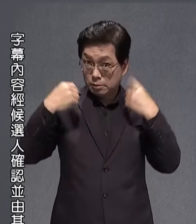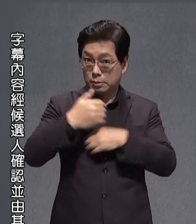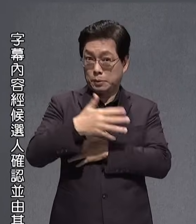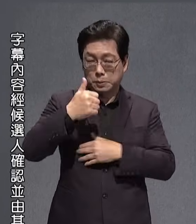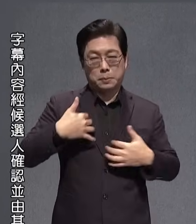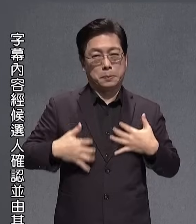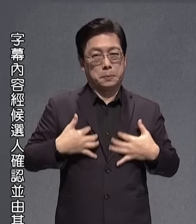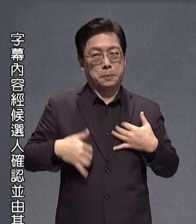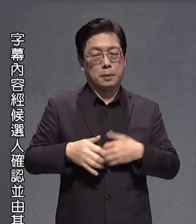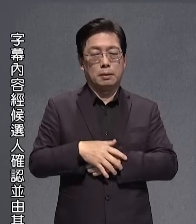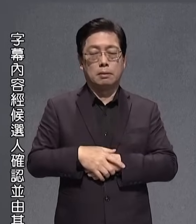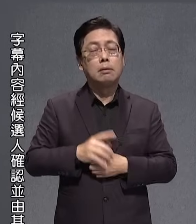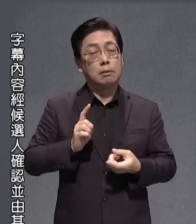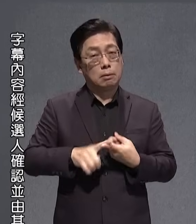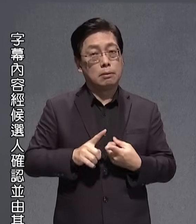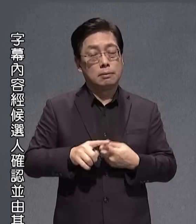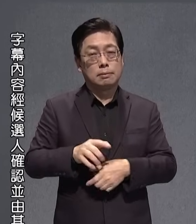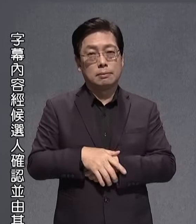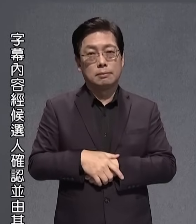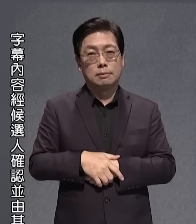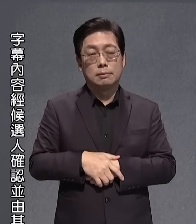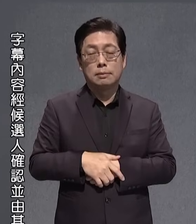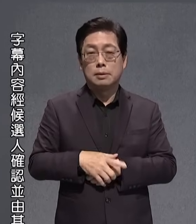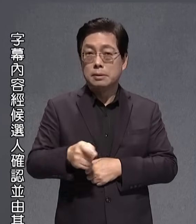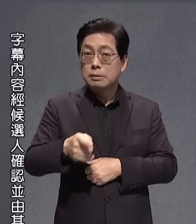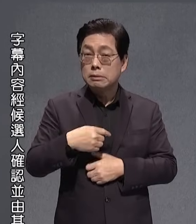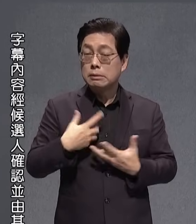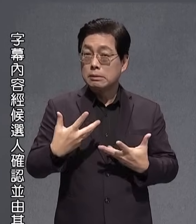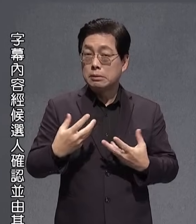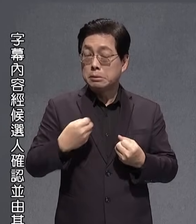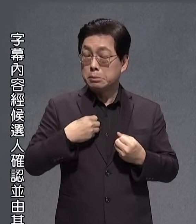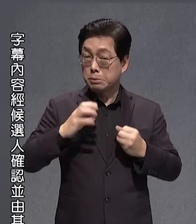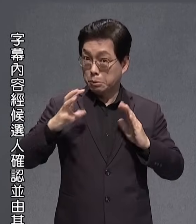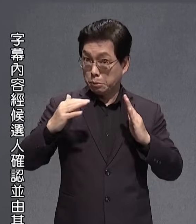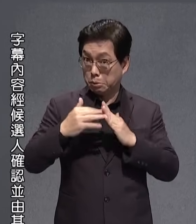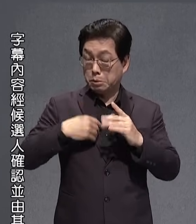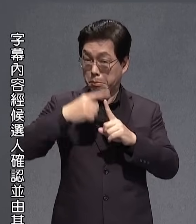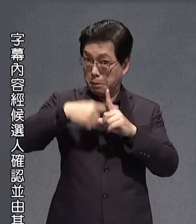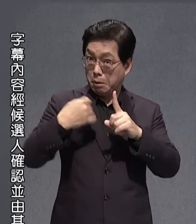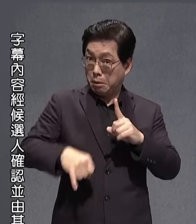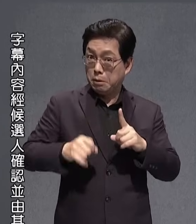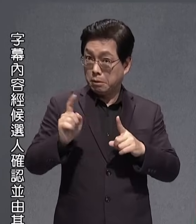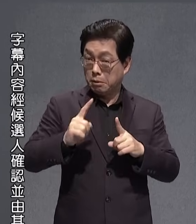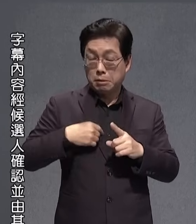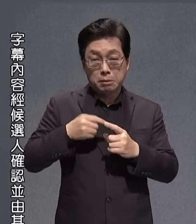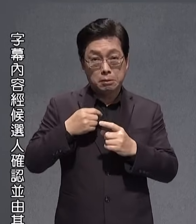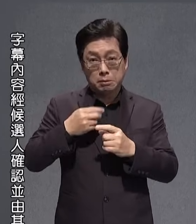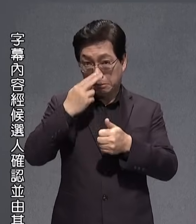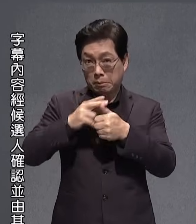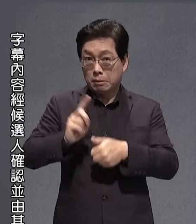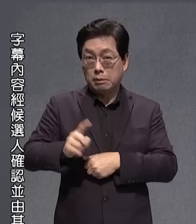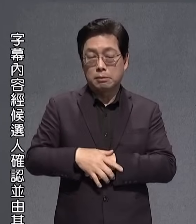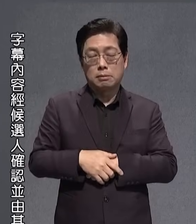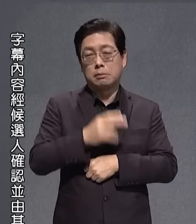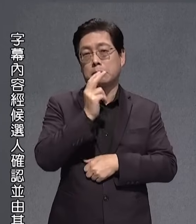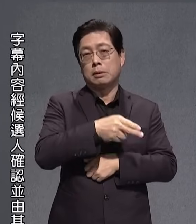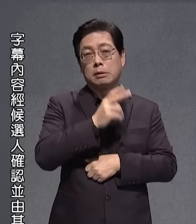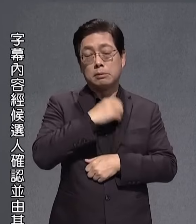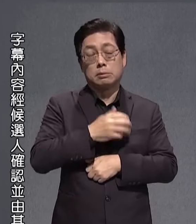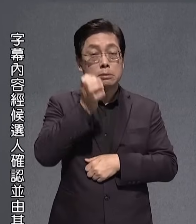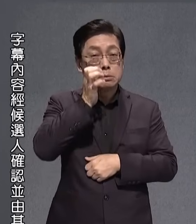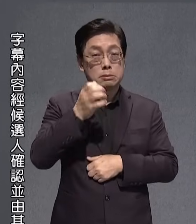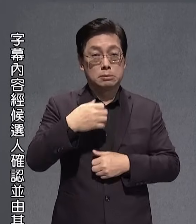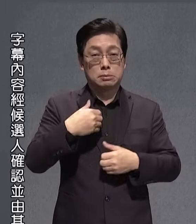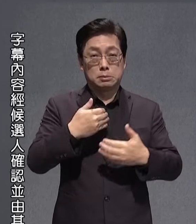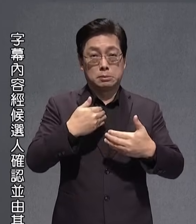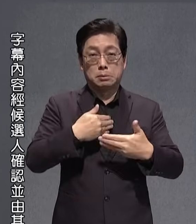迎啊，真欢迎啊。啊，战略讲有损国格，啊，你若感觉有损国格，你过去叫屏东迄个石斑鱼嘛卖袂